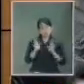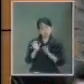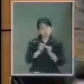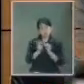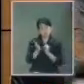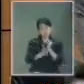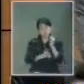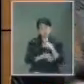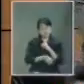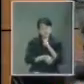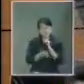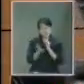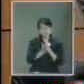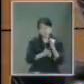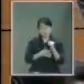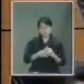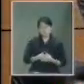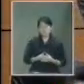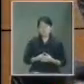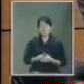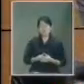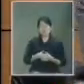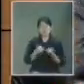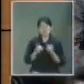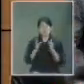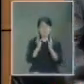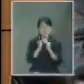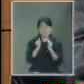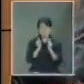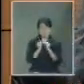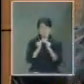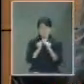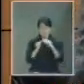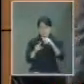ดนะการประชุมวันที่9มี